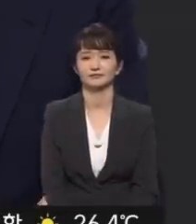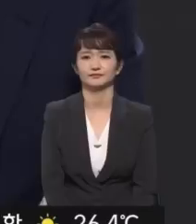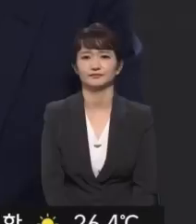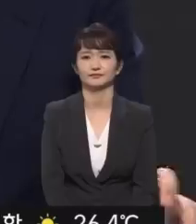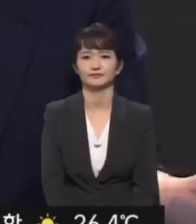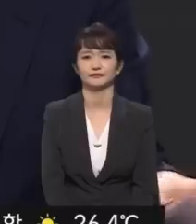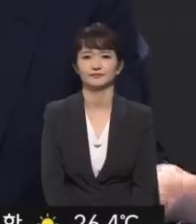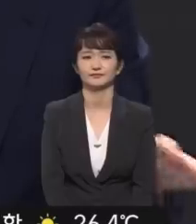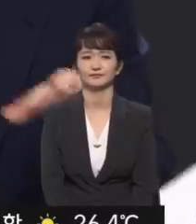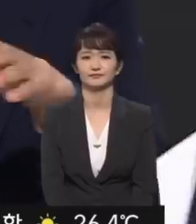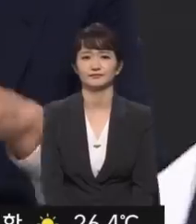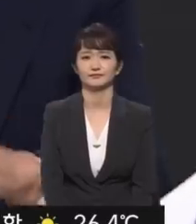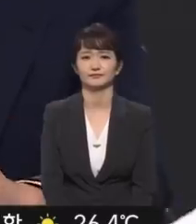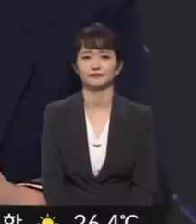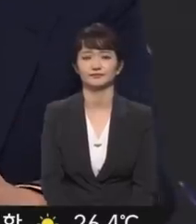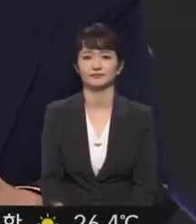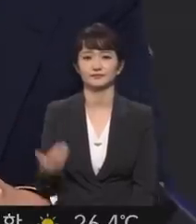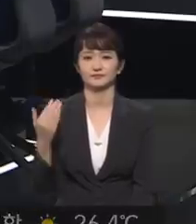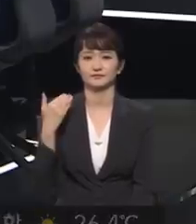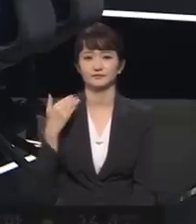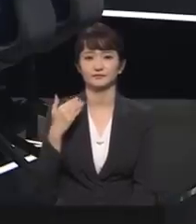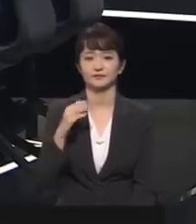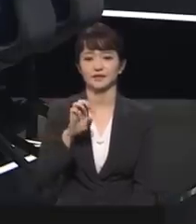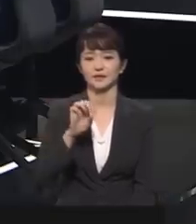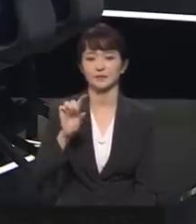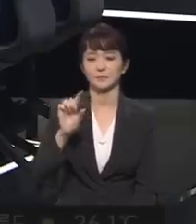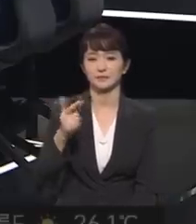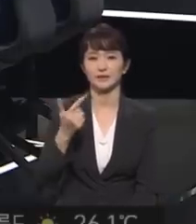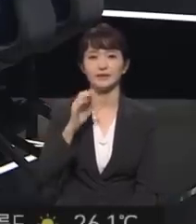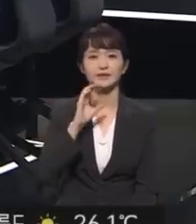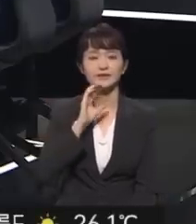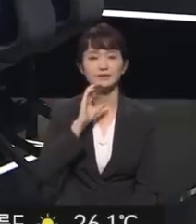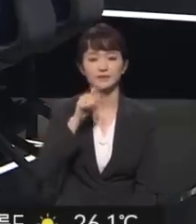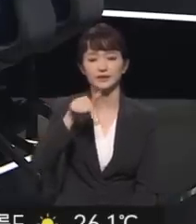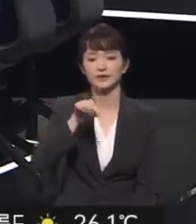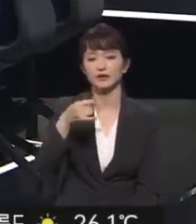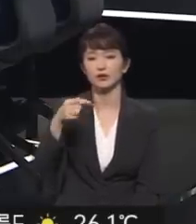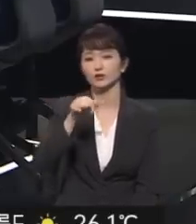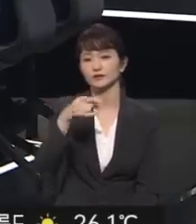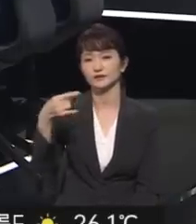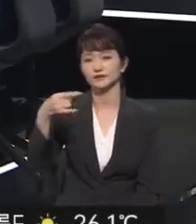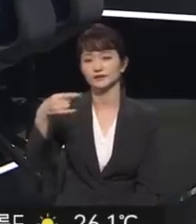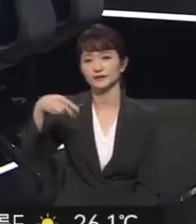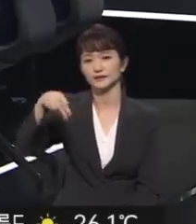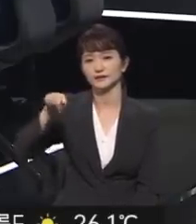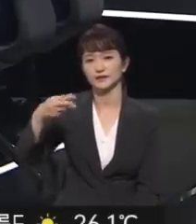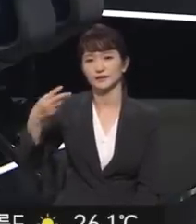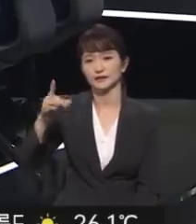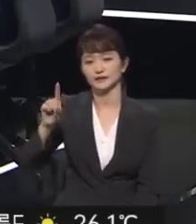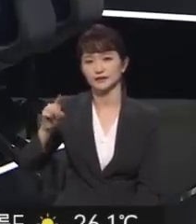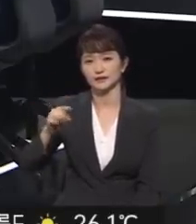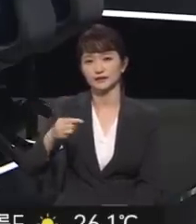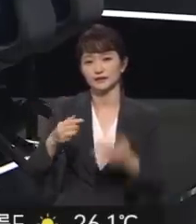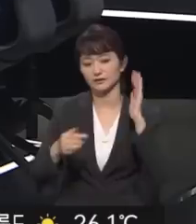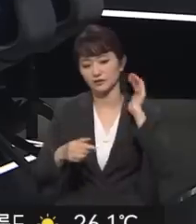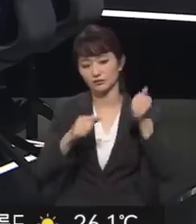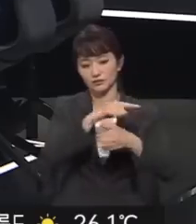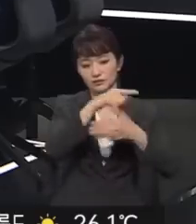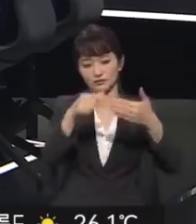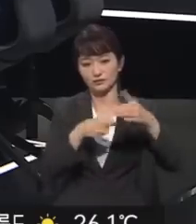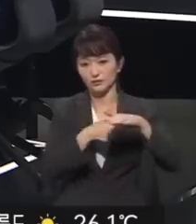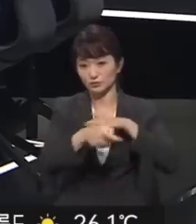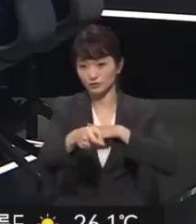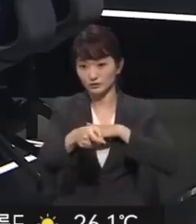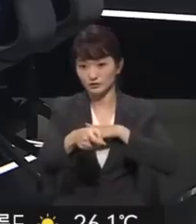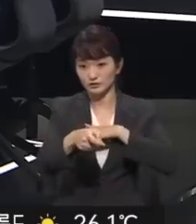그 거니 사랑이라는 팬카페를 통해서 일정 위치를 된거 어제 김지헌 의원에게 때 옆에 계셔 썼죠 예 그 제가 듣고 정말